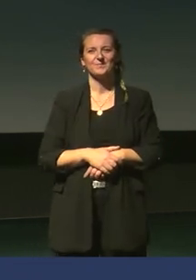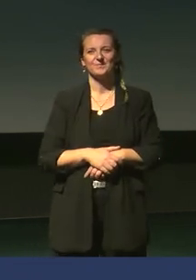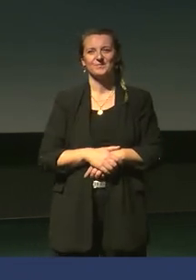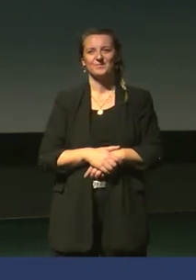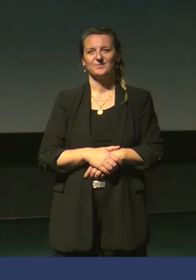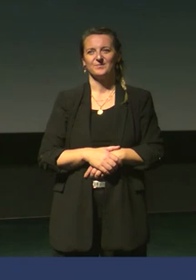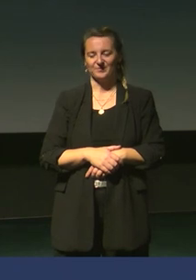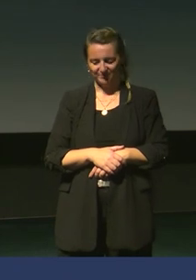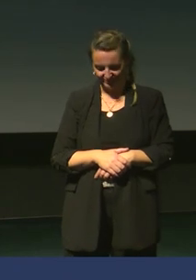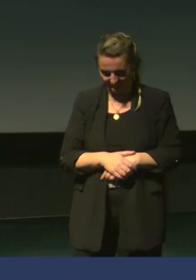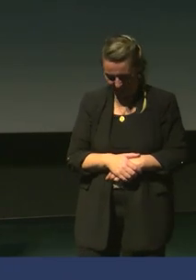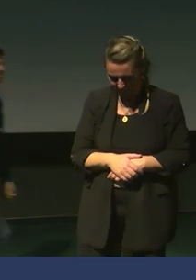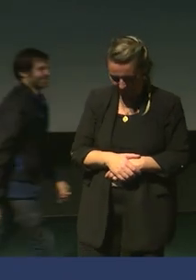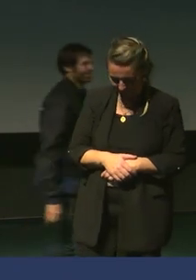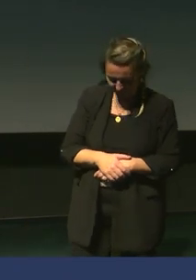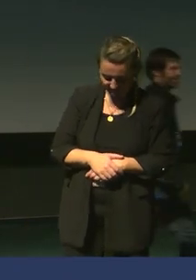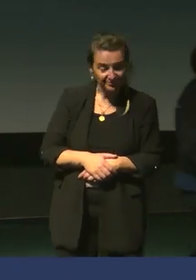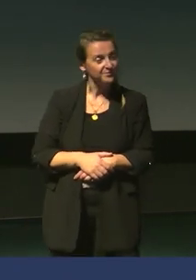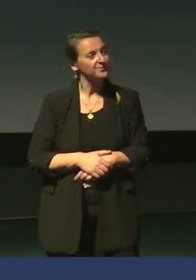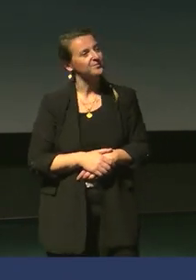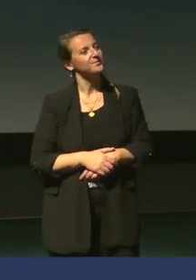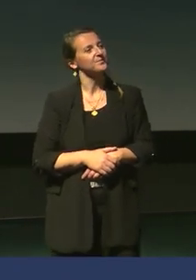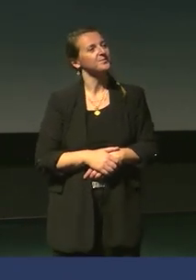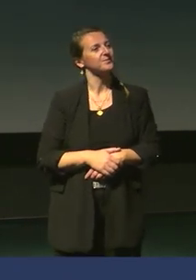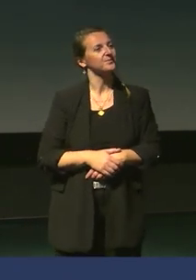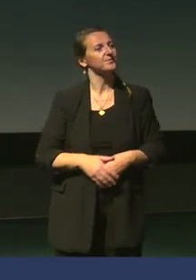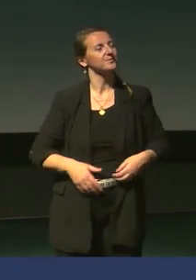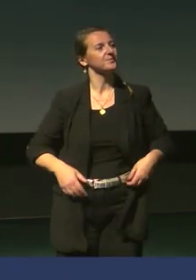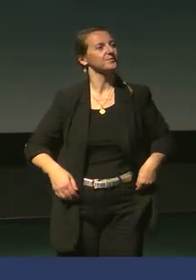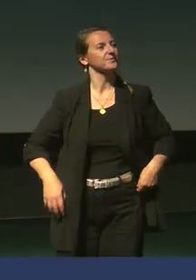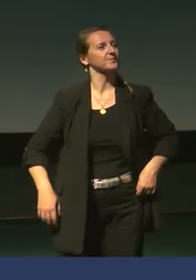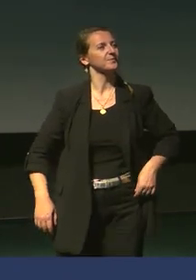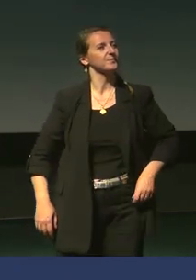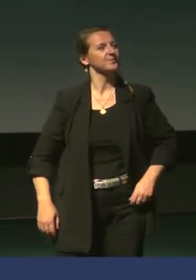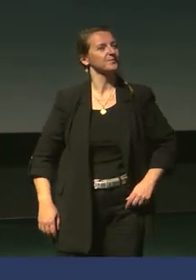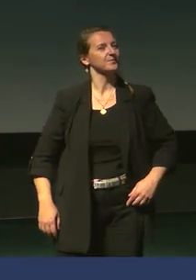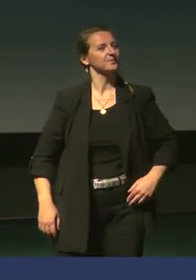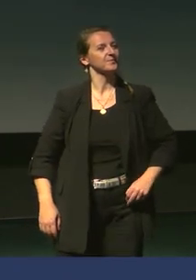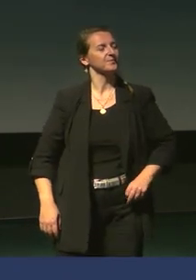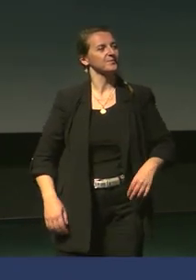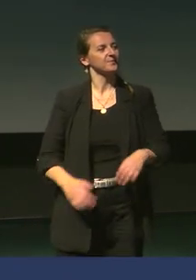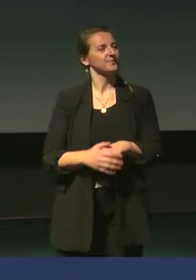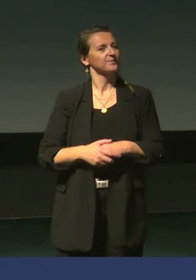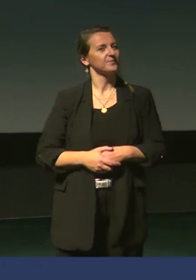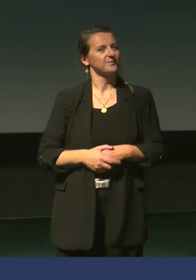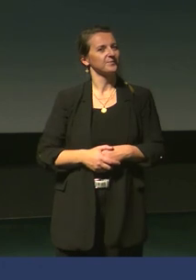a